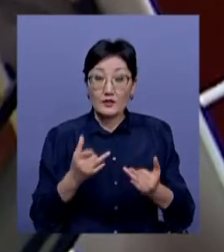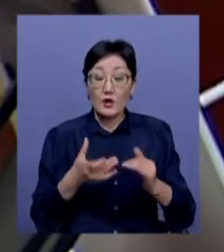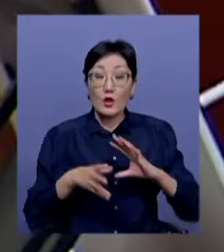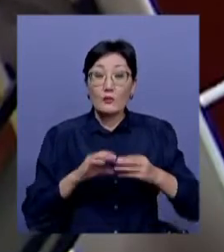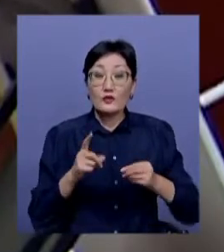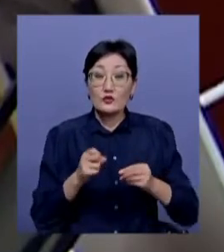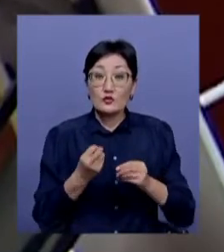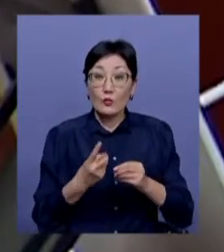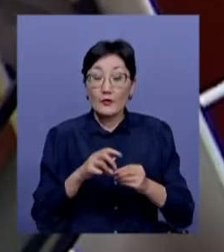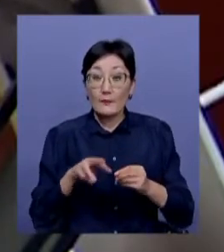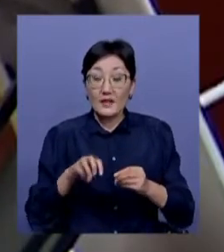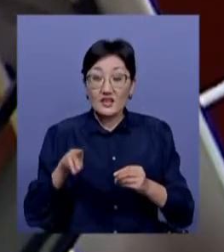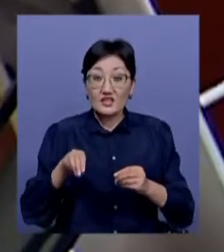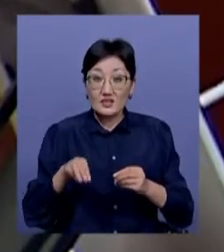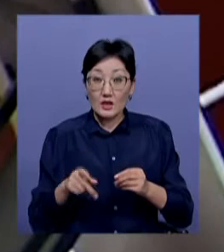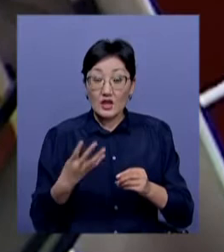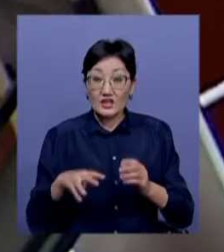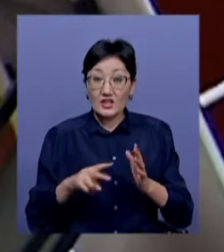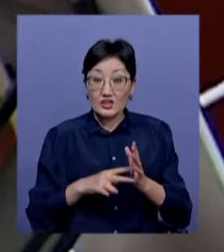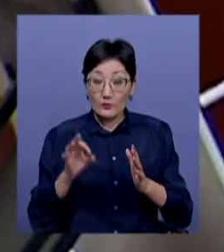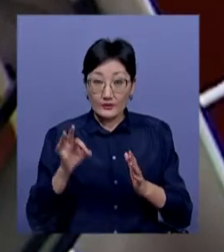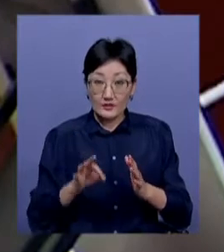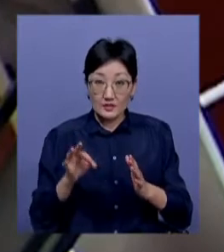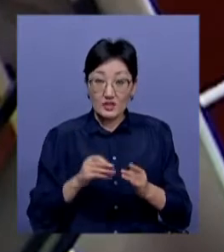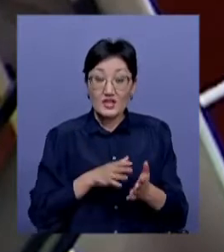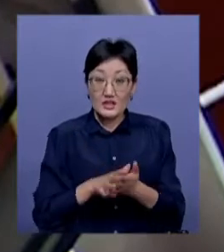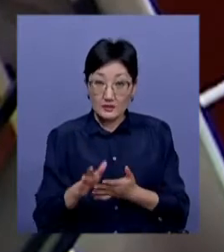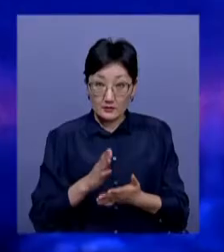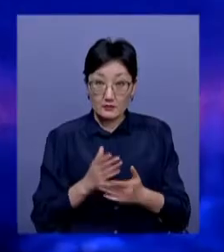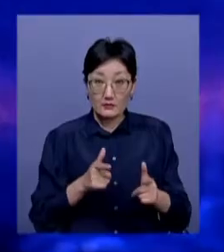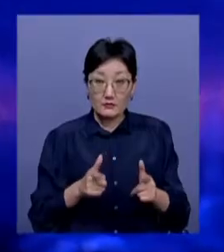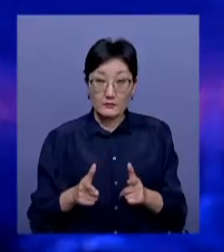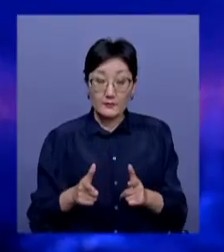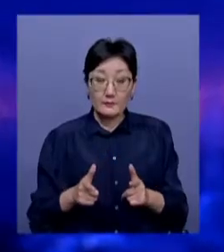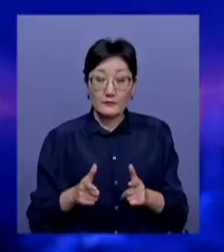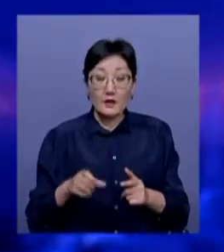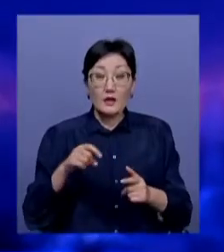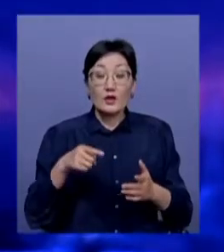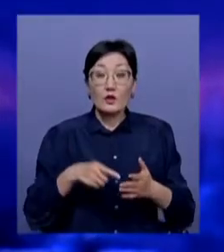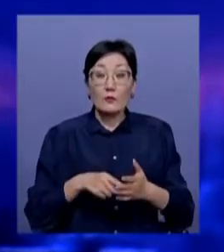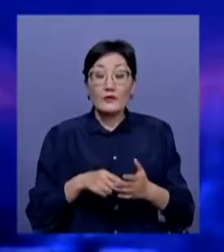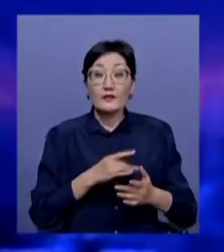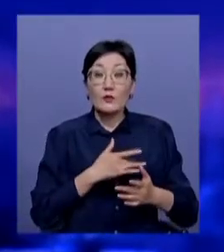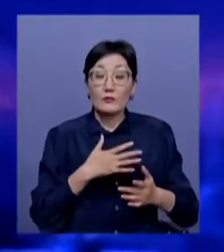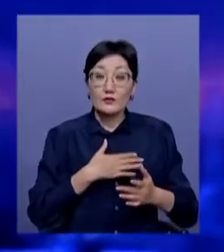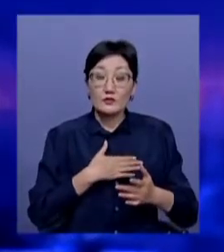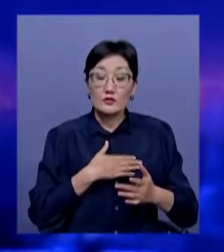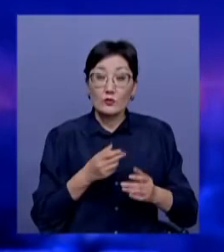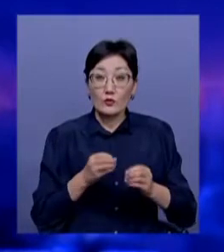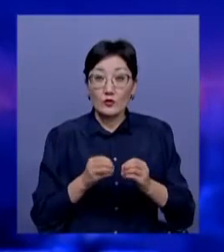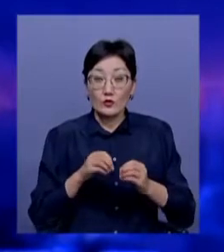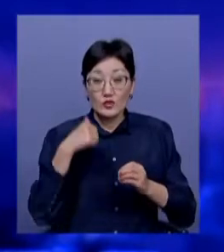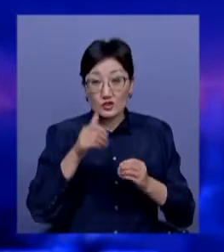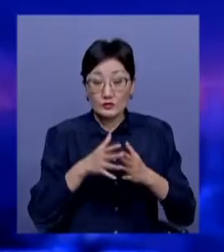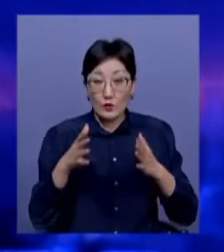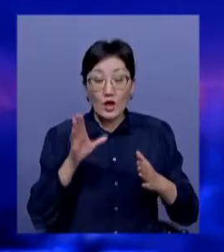болғаны 111 миллиард теңгесі немесе 47% игерілді. Қала балансына қосылғанына 10 жылдан асса